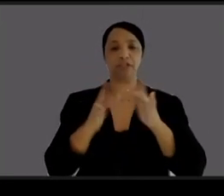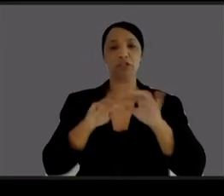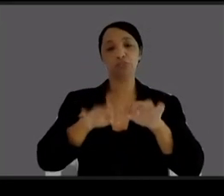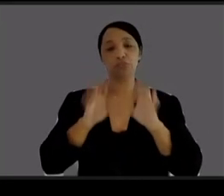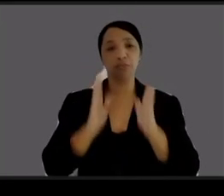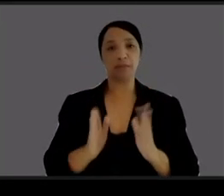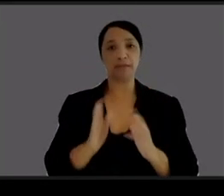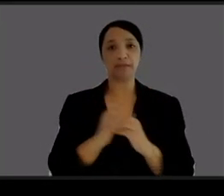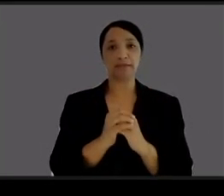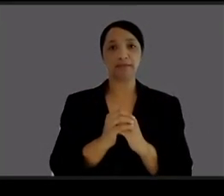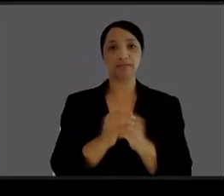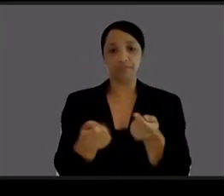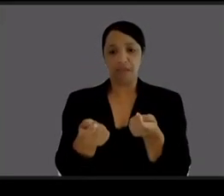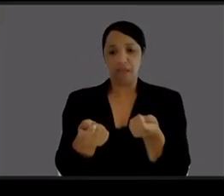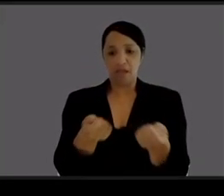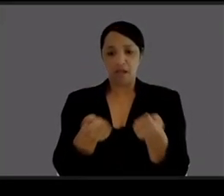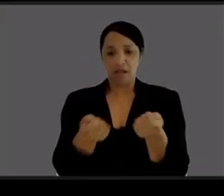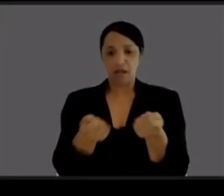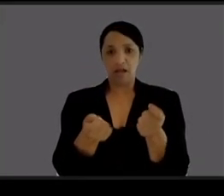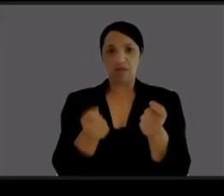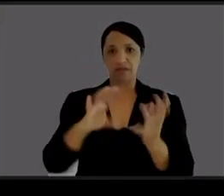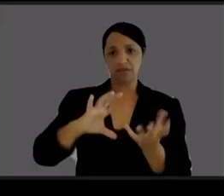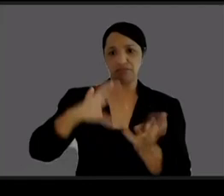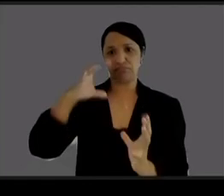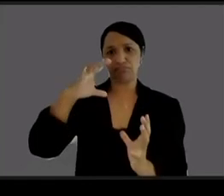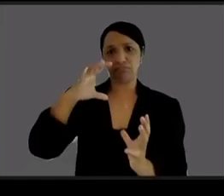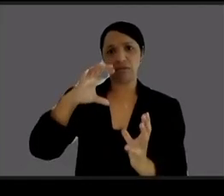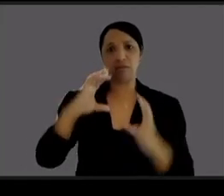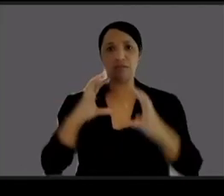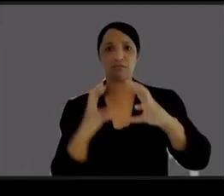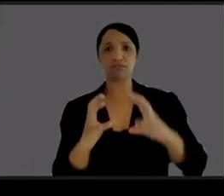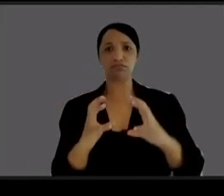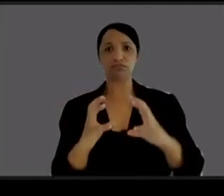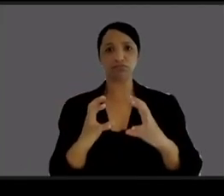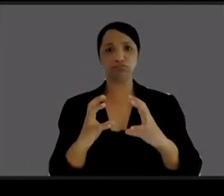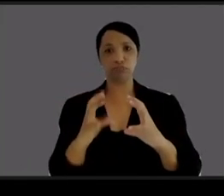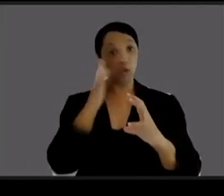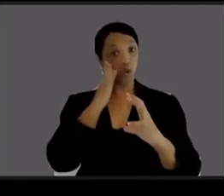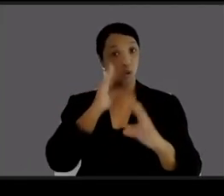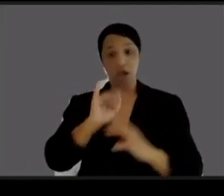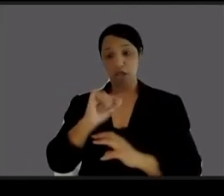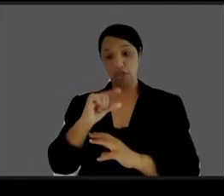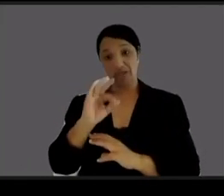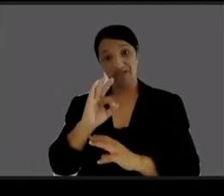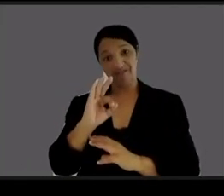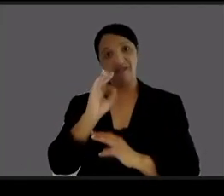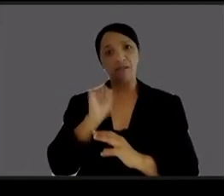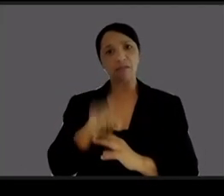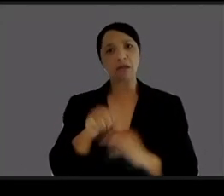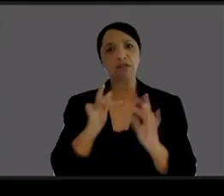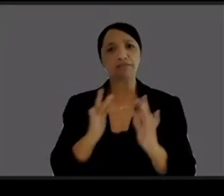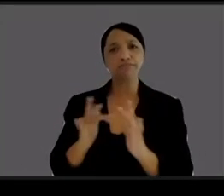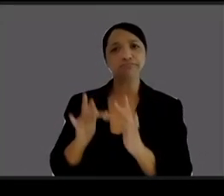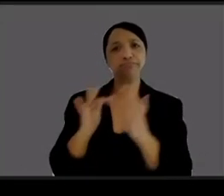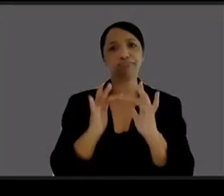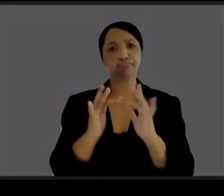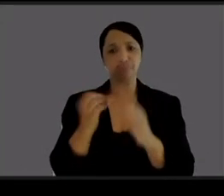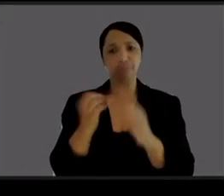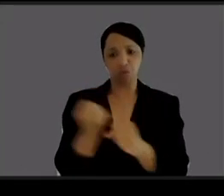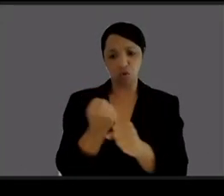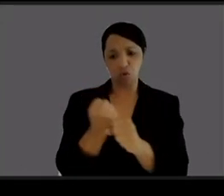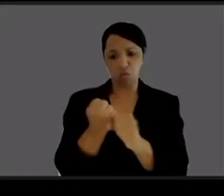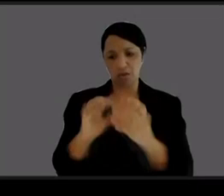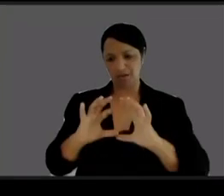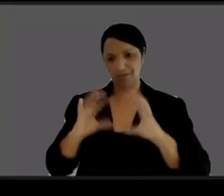المتقدمه الناميه ثانيا يجب ان نعمل معا لسد فجوه الحوكمه بما في ذلك من خلال رفع وموا عمل منتدى